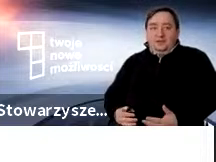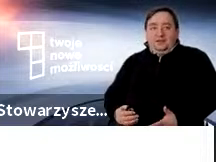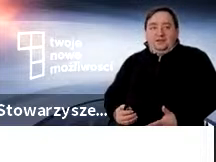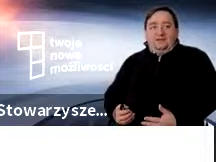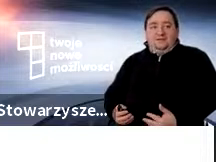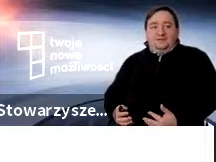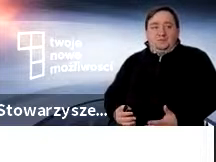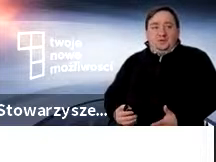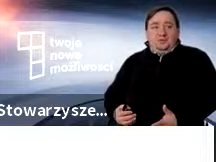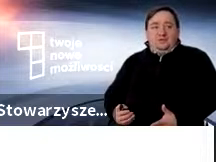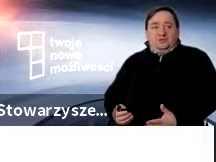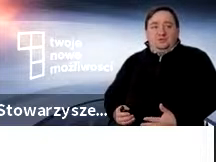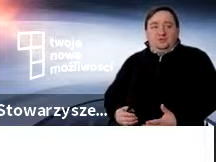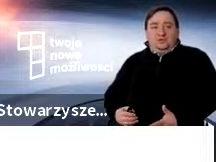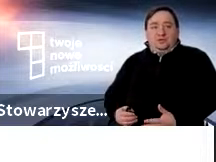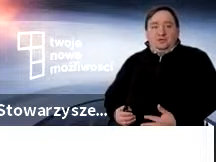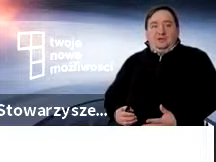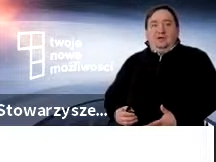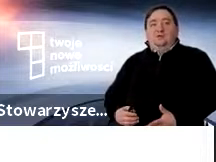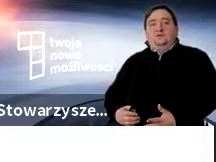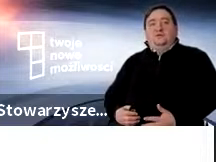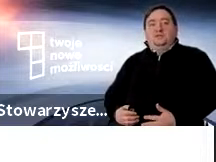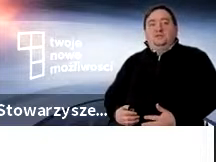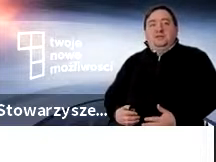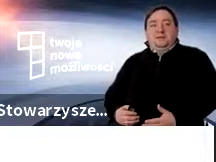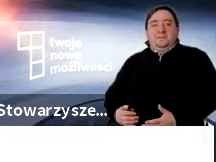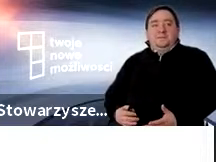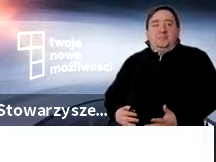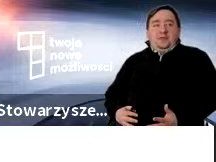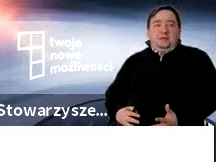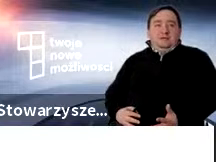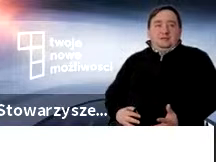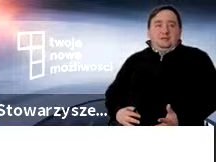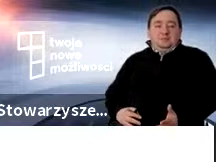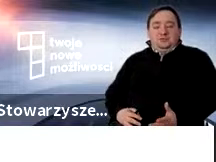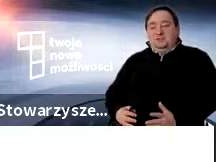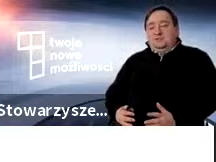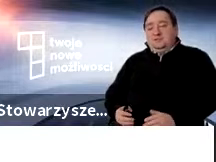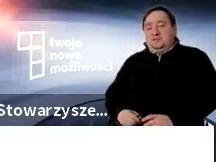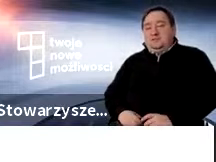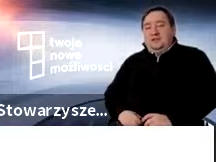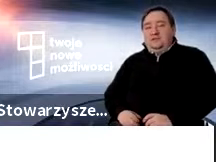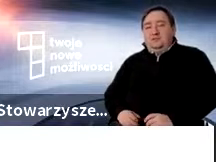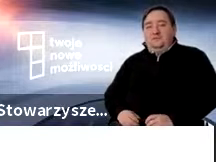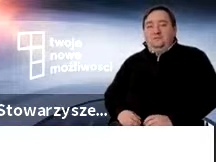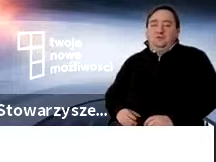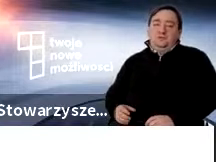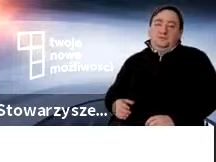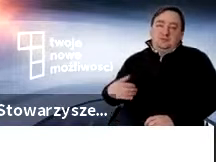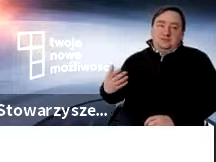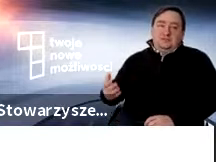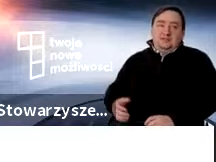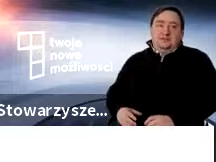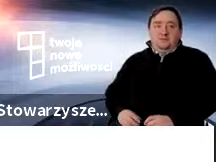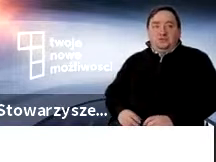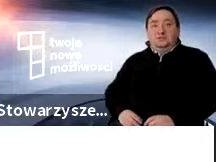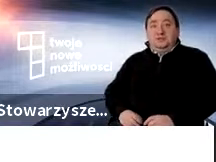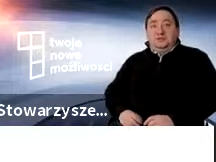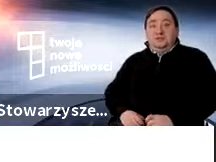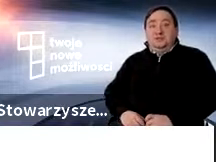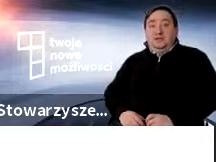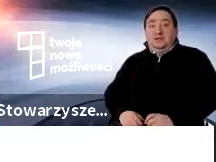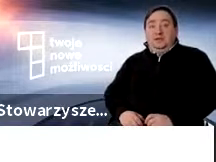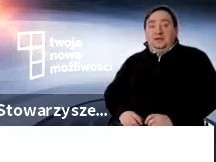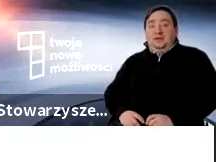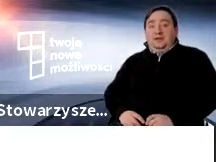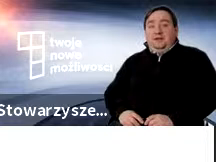platform. W zespole pojawiło się dużo takiego know-how, którym właśnie za pośrednictwem asystentów, przygotowując asystentów, możemy